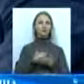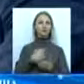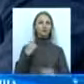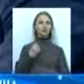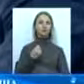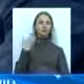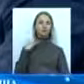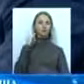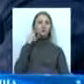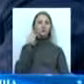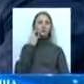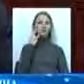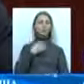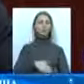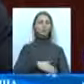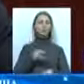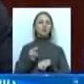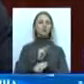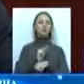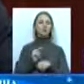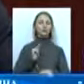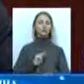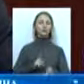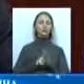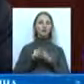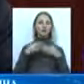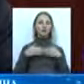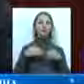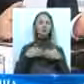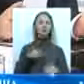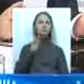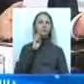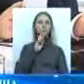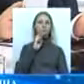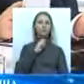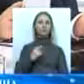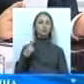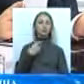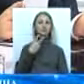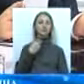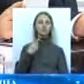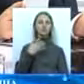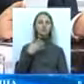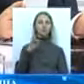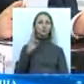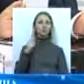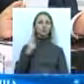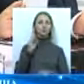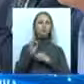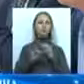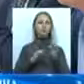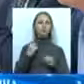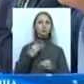кейін іске қосылып, тәулігіне 1200-1500 тонна көлемінде бензин шығара бастаған. Алғашқы 1200 тонна